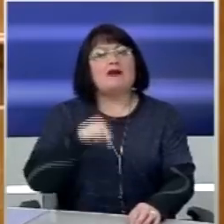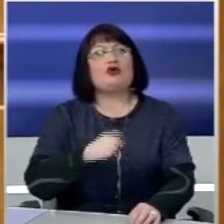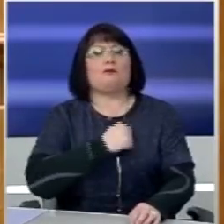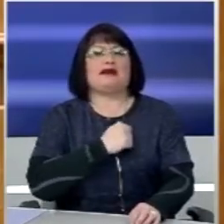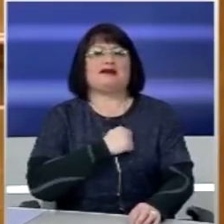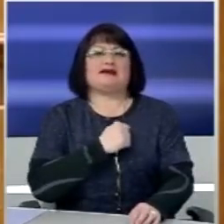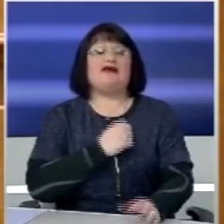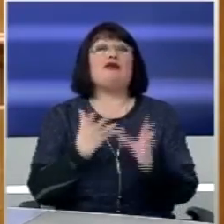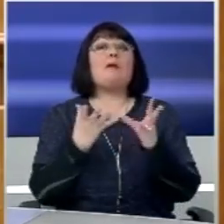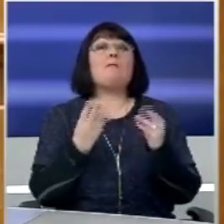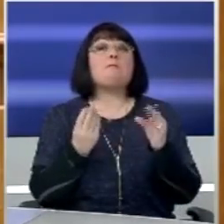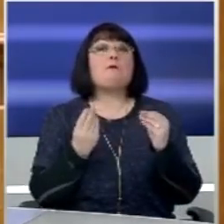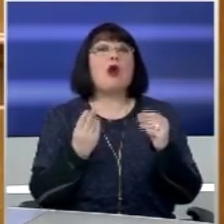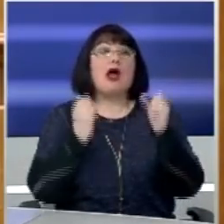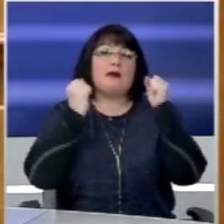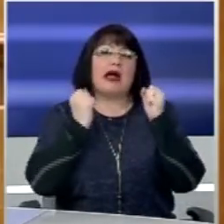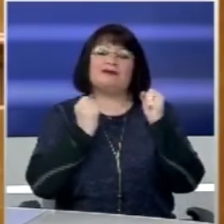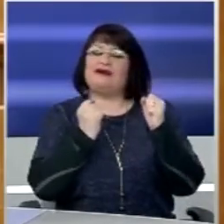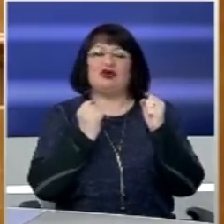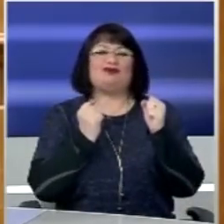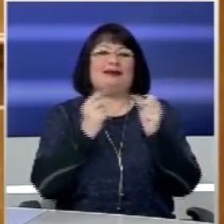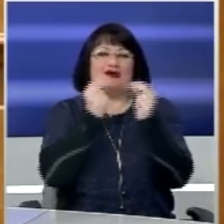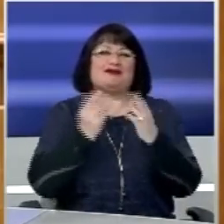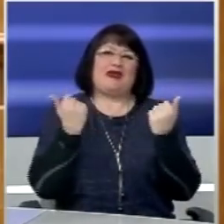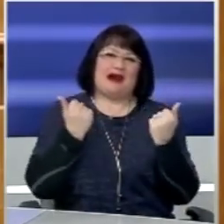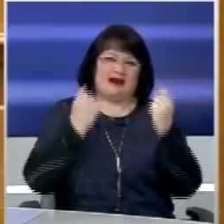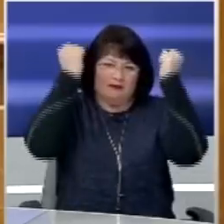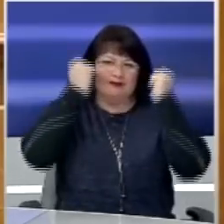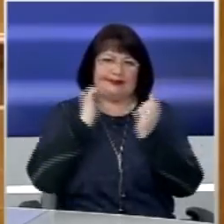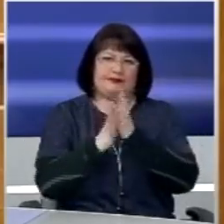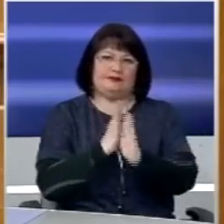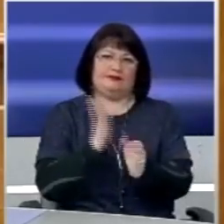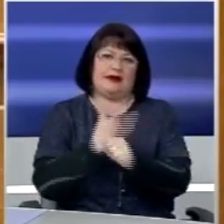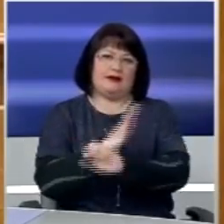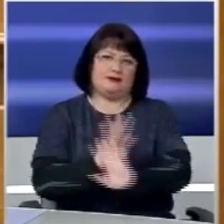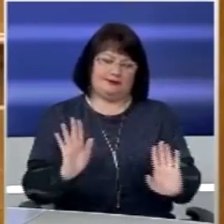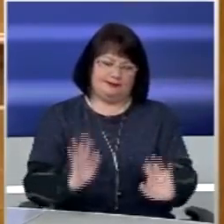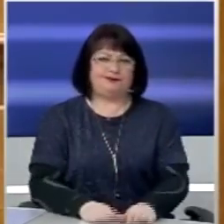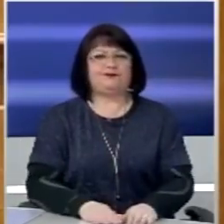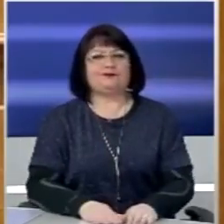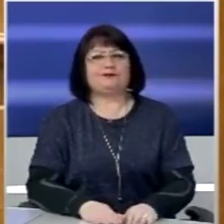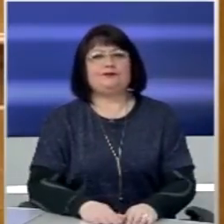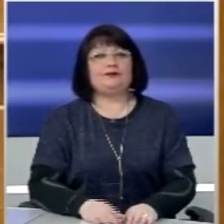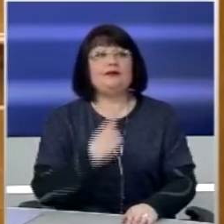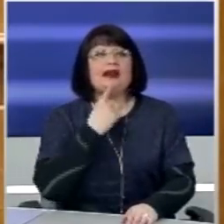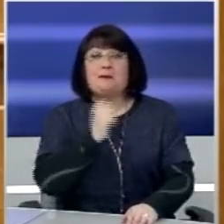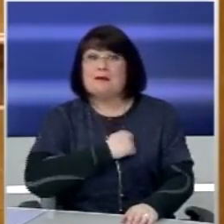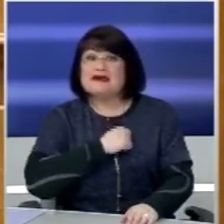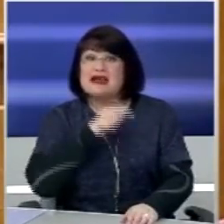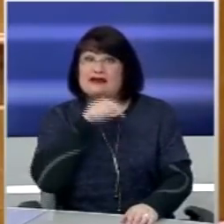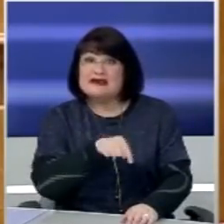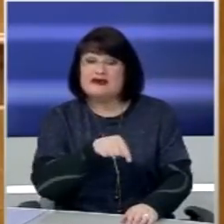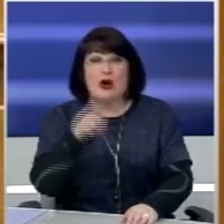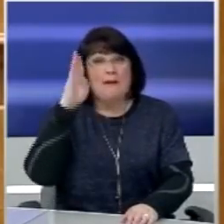όμως έχει πολλαπλά πλέον χρεοκοπήσει. Το ξέρετε καλύτερα από όλους εσείς που υποστηρίζετε αυτό το δόγμα. Τι